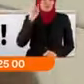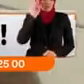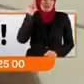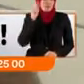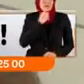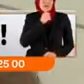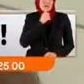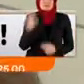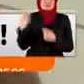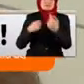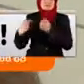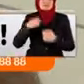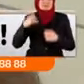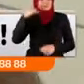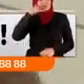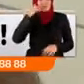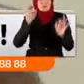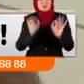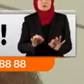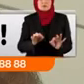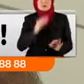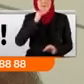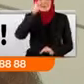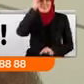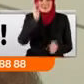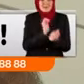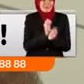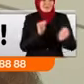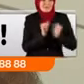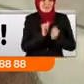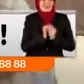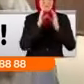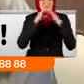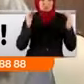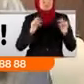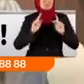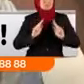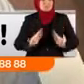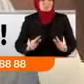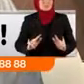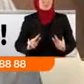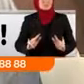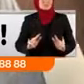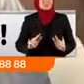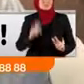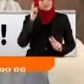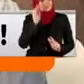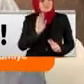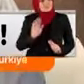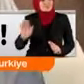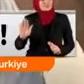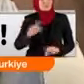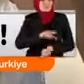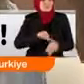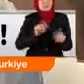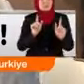erkekler aramaya başladım bayramda Siz Ailenizle mutlu huzurlu bir arada olacağınız o kuşu içerisine geçireceğini